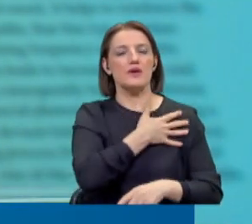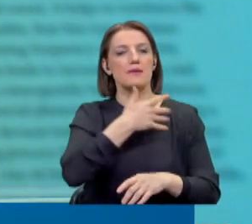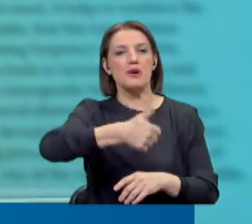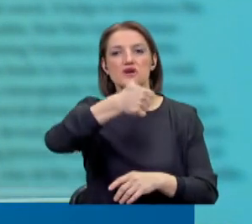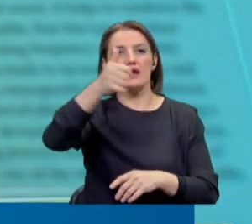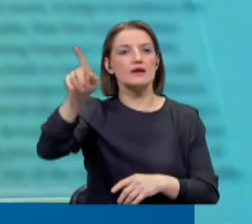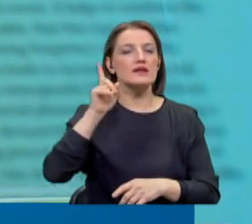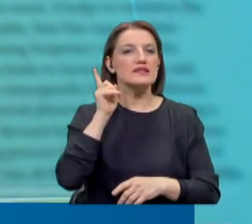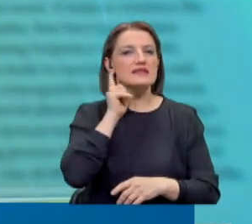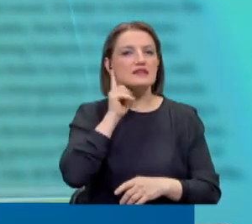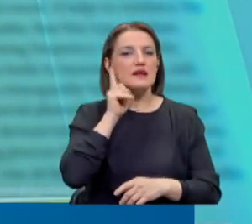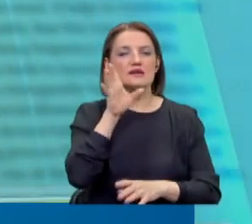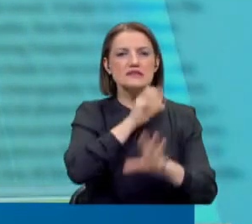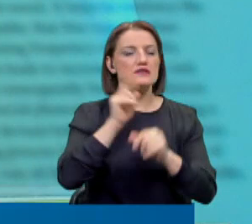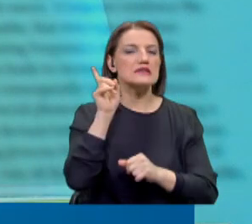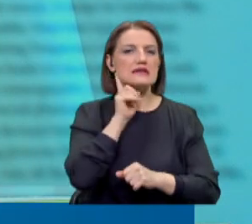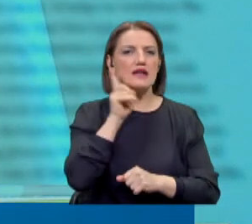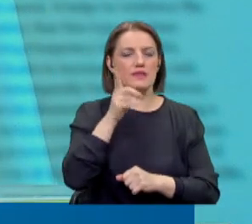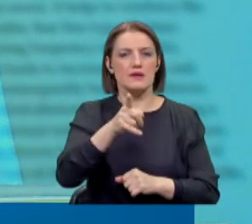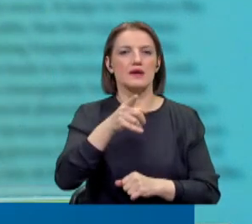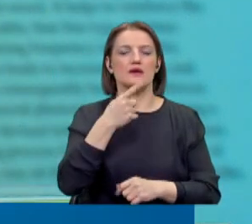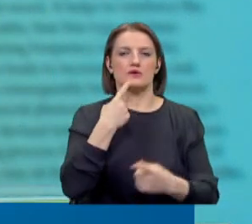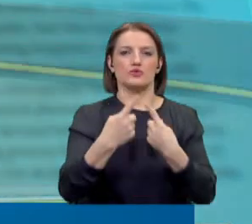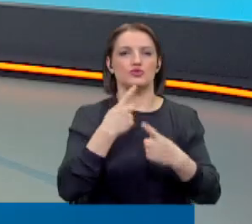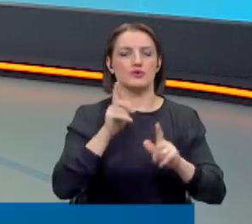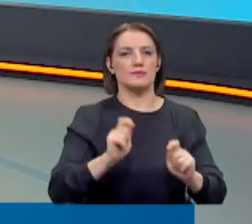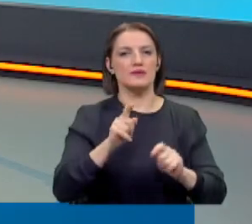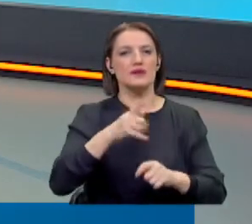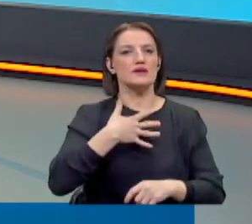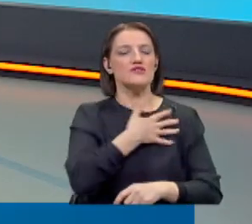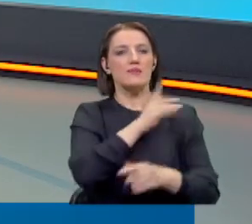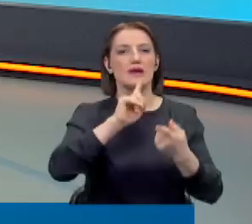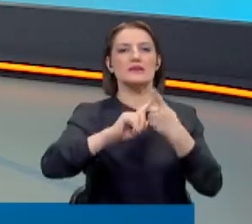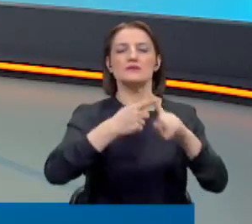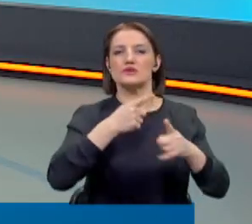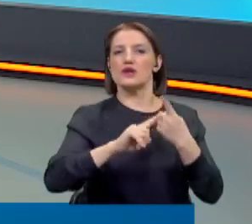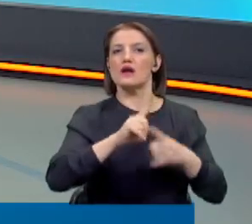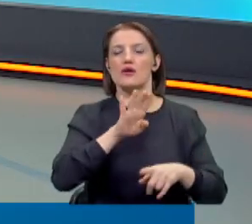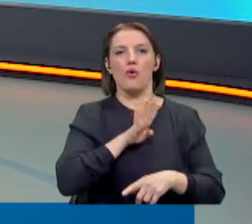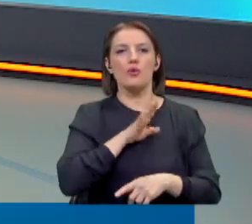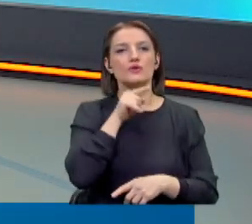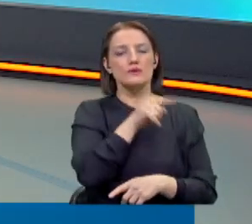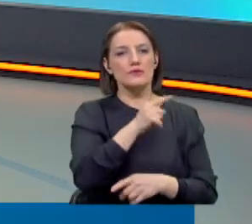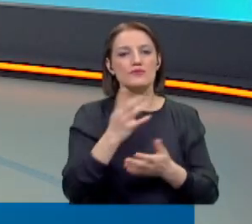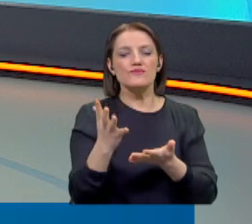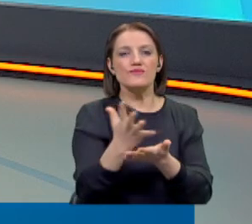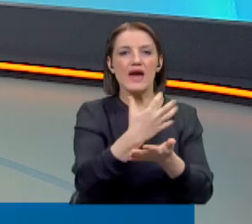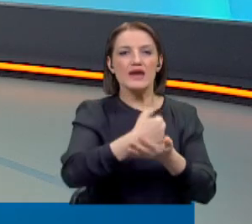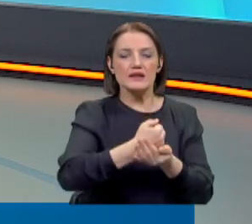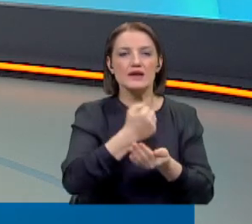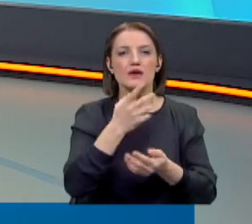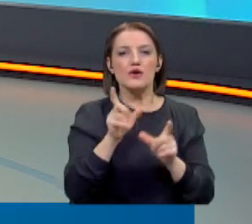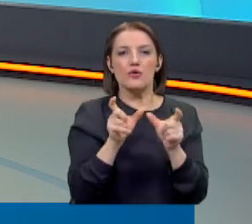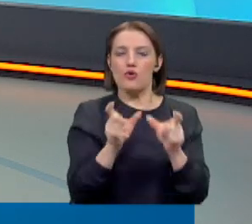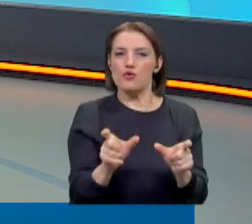için şunları söyledi ki bu iddiayı aynı zamanda CHP lideri Kemal Kılıçdaroğlu da dillendirdi ve verileri koruma